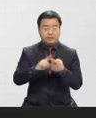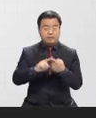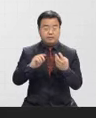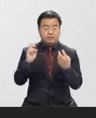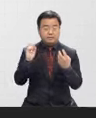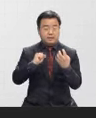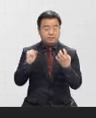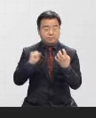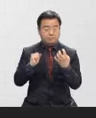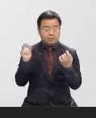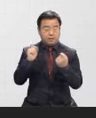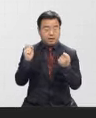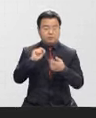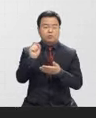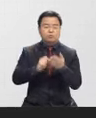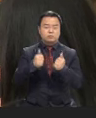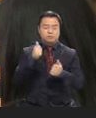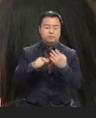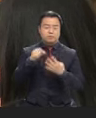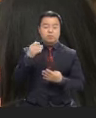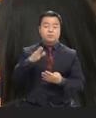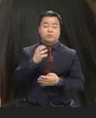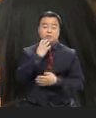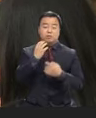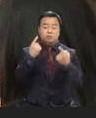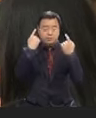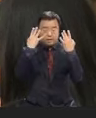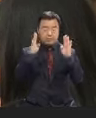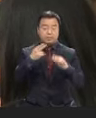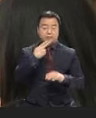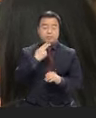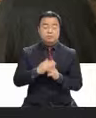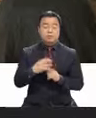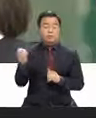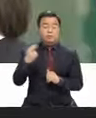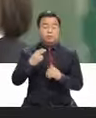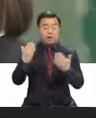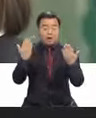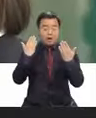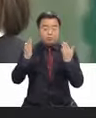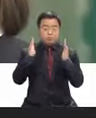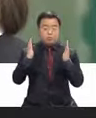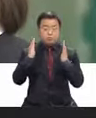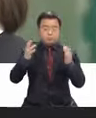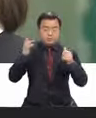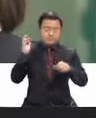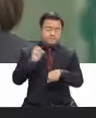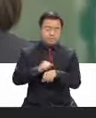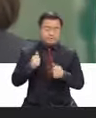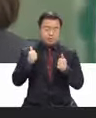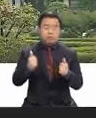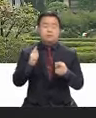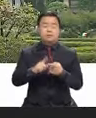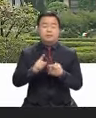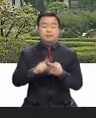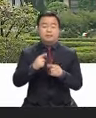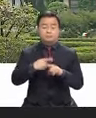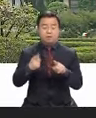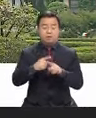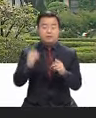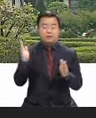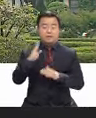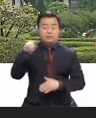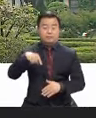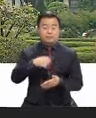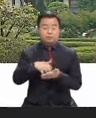아예 실시하지 않았습니다. 반면 학교 공부를 얼마나 열심히 했는지 평가하는 학생부 전형 비율은 연세대가